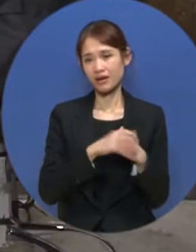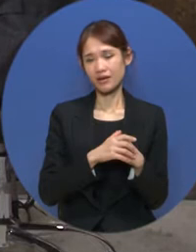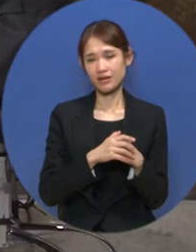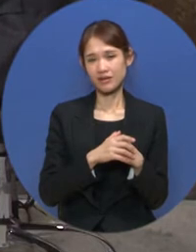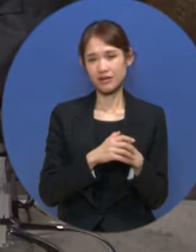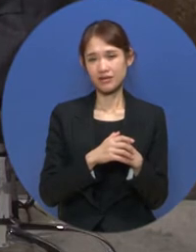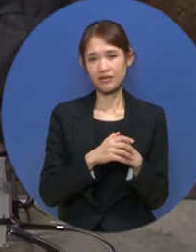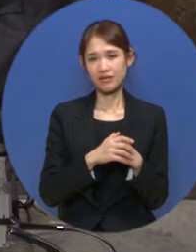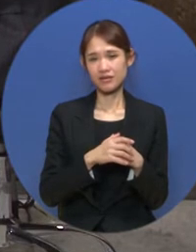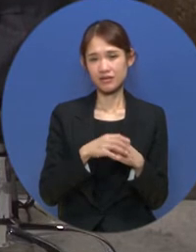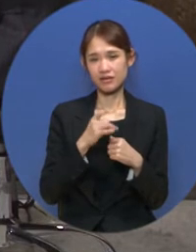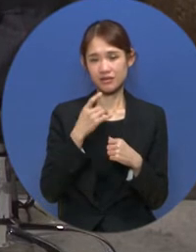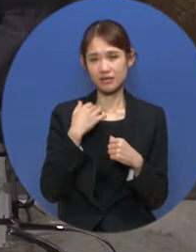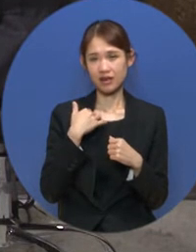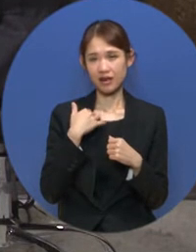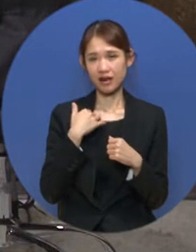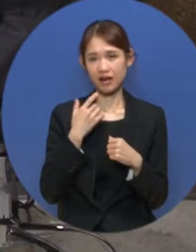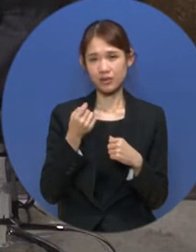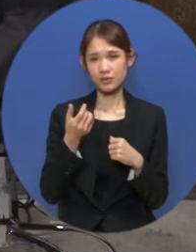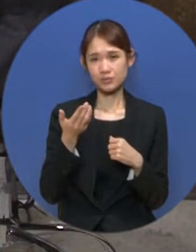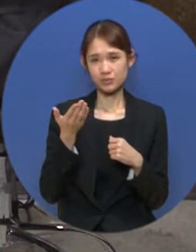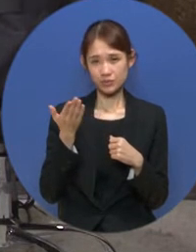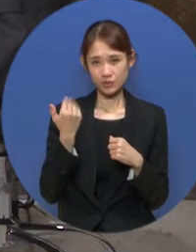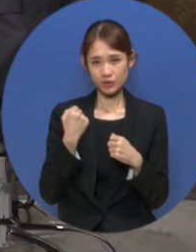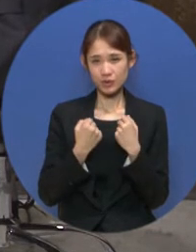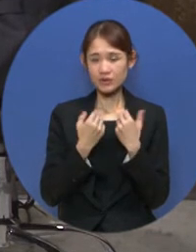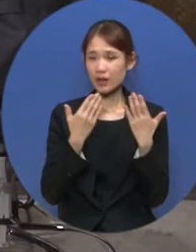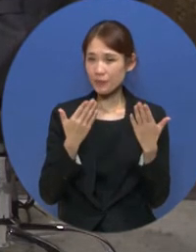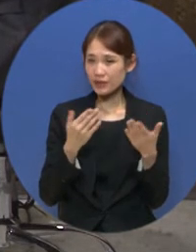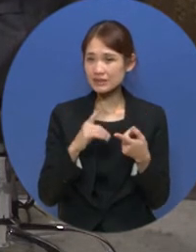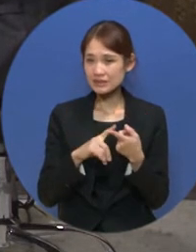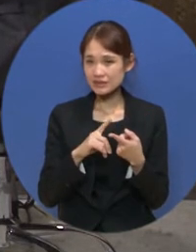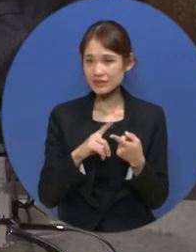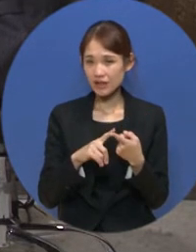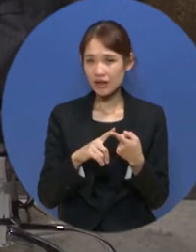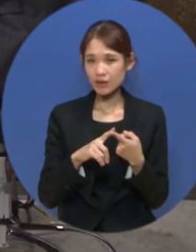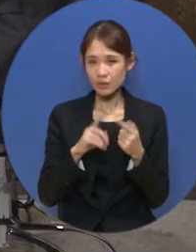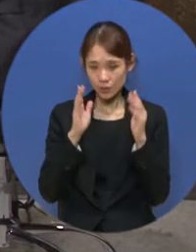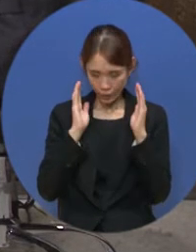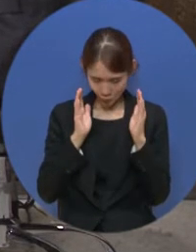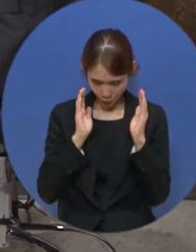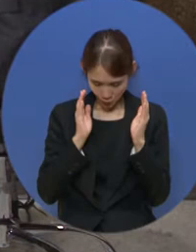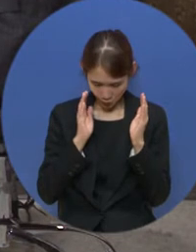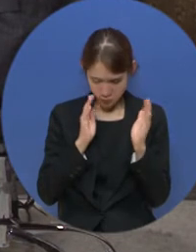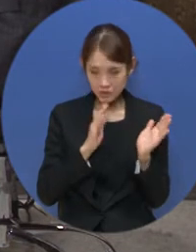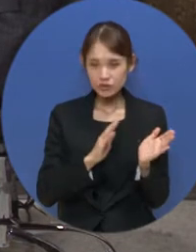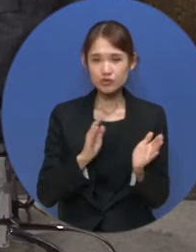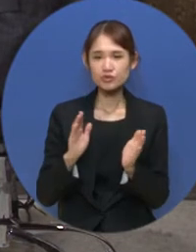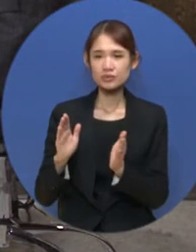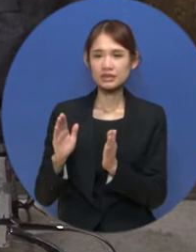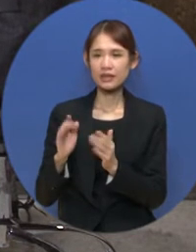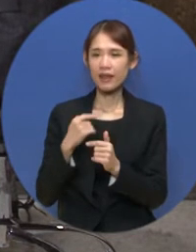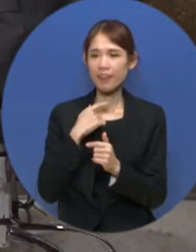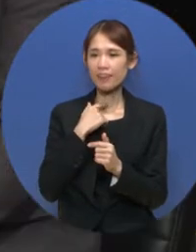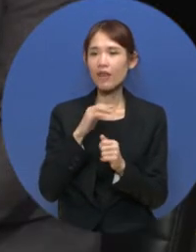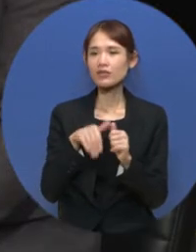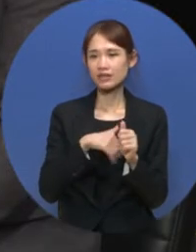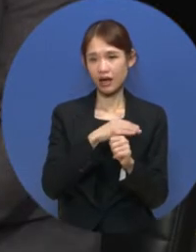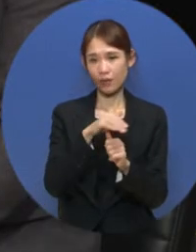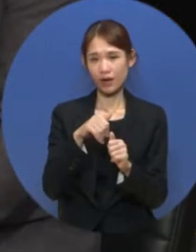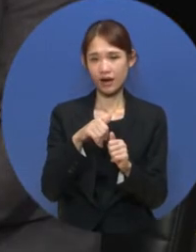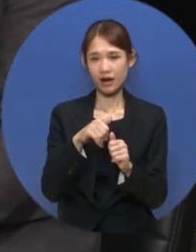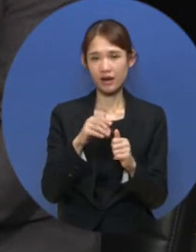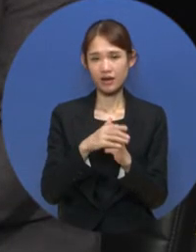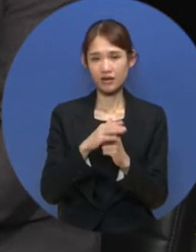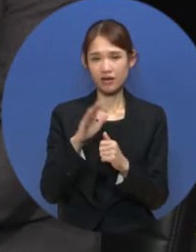그래서 우선 저희가 아까도 말씀드렸지만 공부하면서 준비를 하는 그런 상황이었고요.